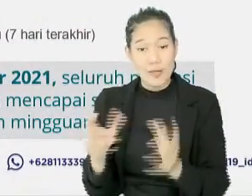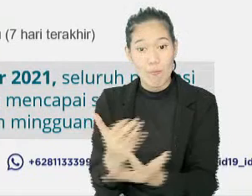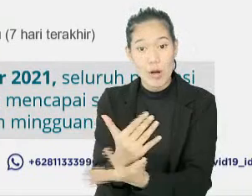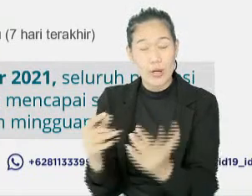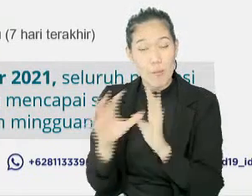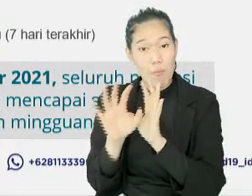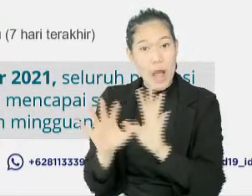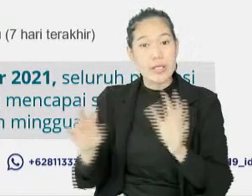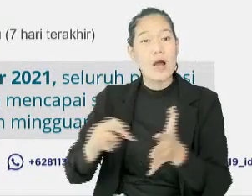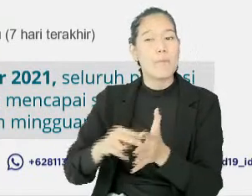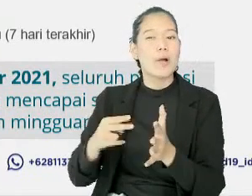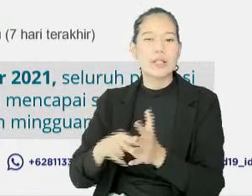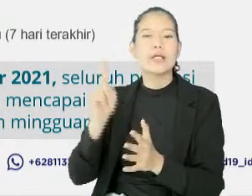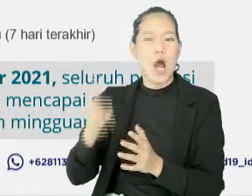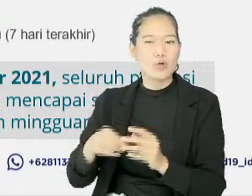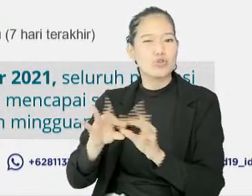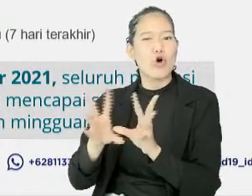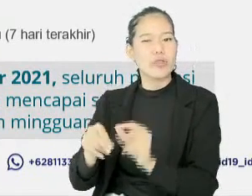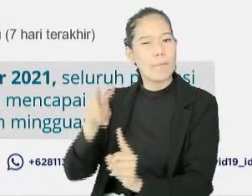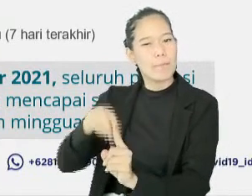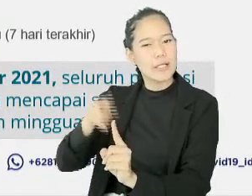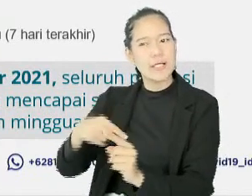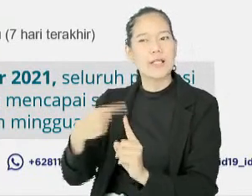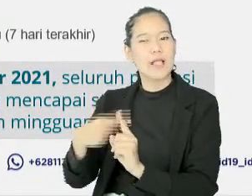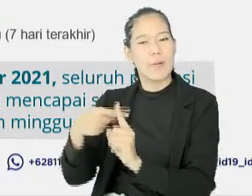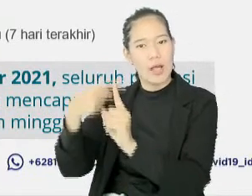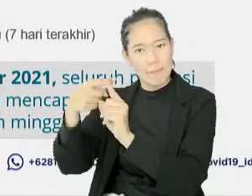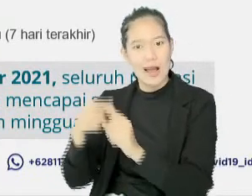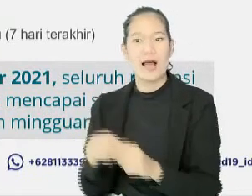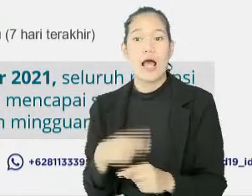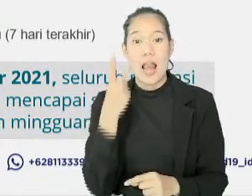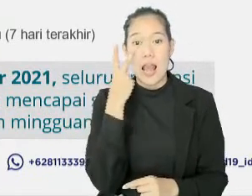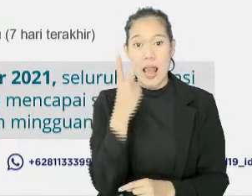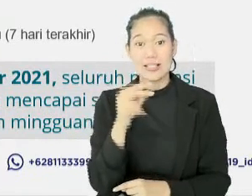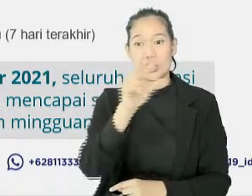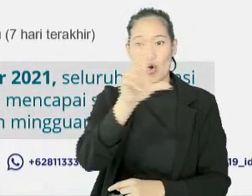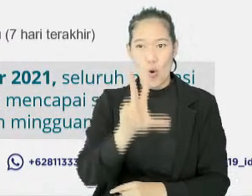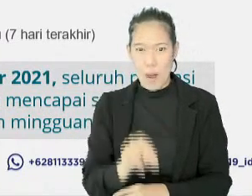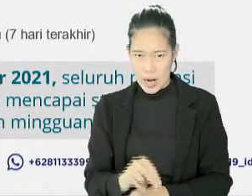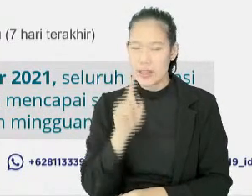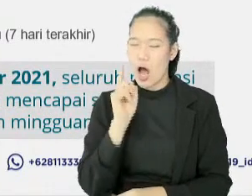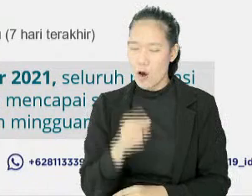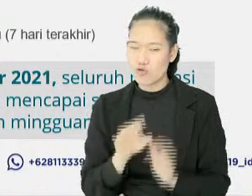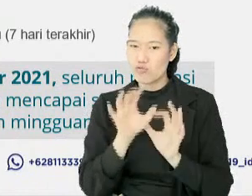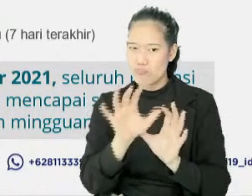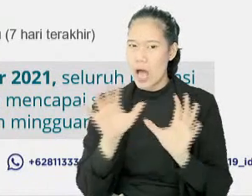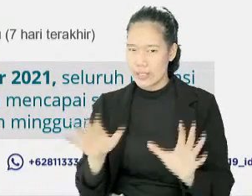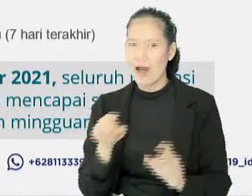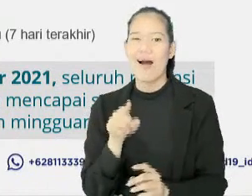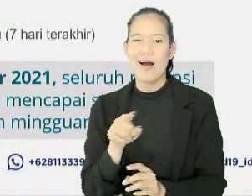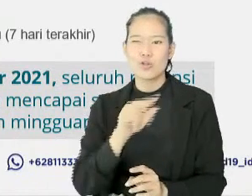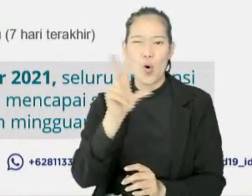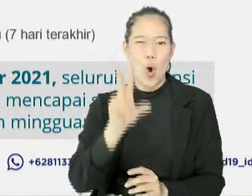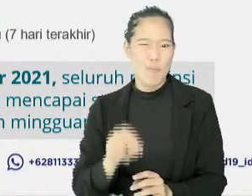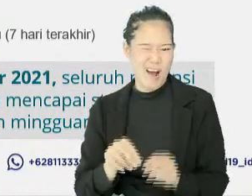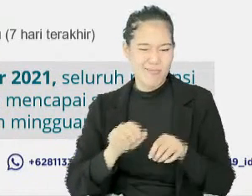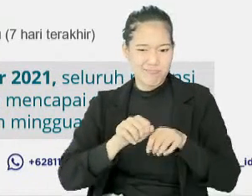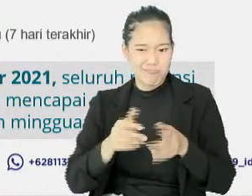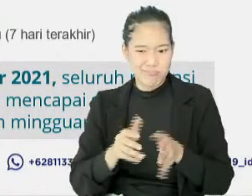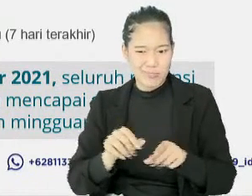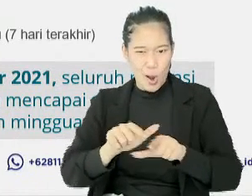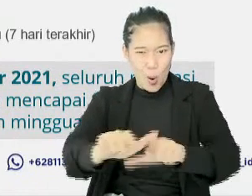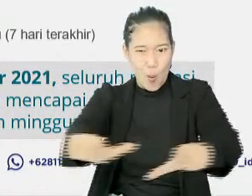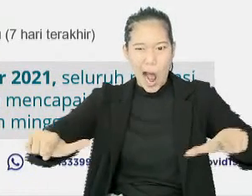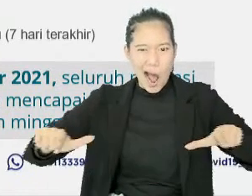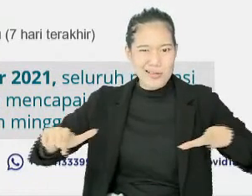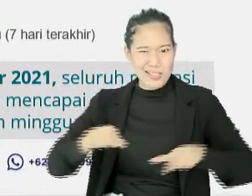banyak lagi orang yang diperiksa gitu kan kalau kita lihat disini berarti Jawa Barat masih banyak banget nih juaranya Jawa Barat kan berarti